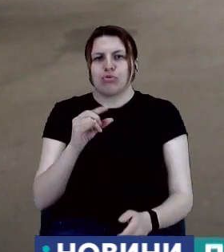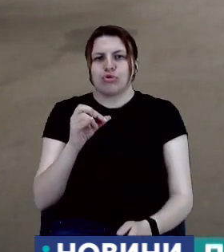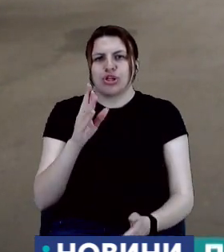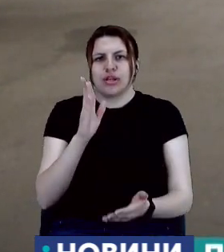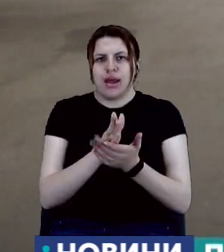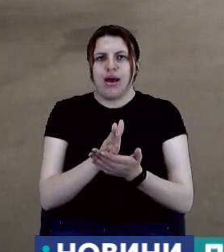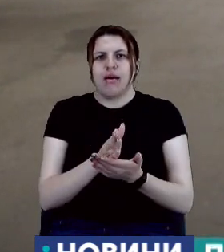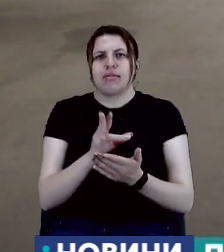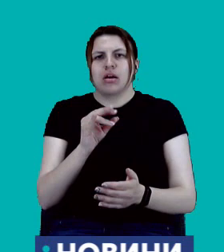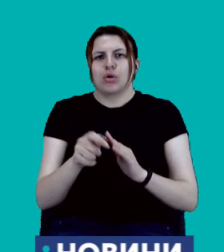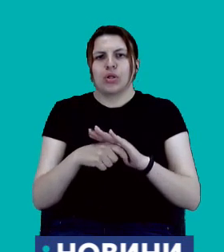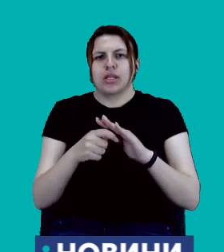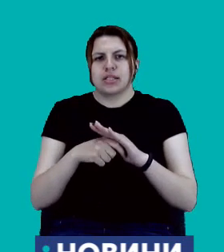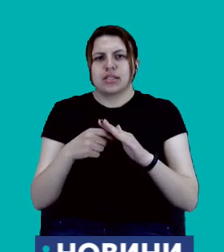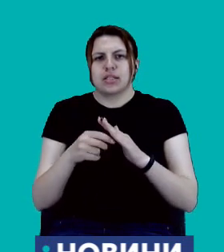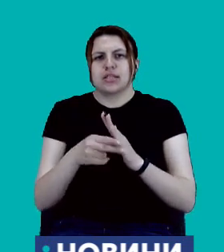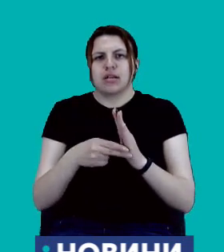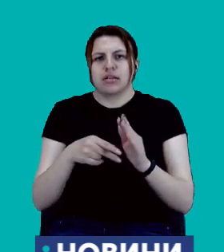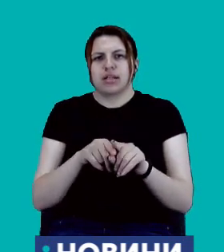таких 38.